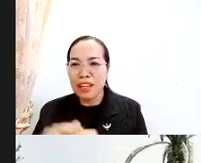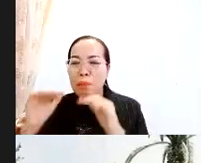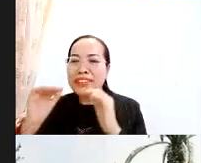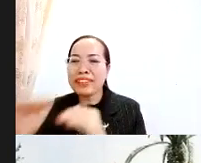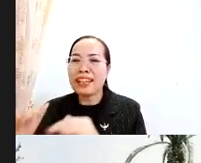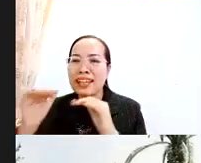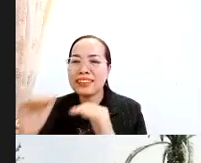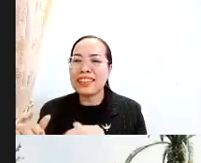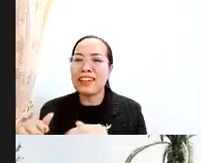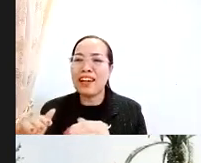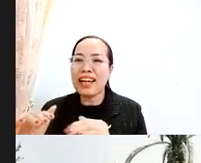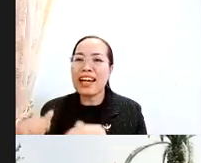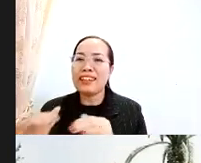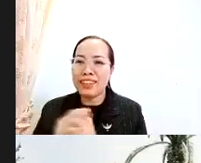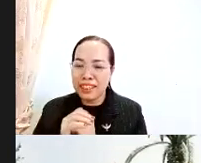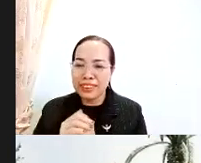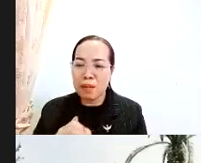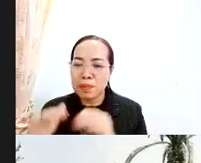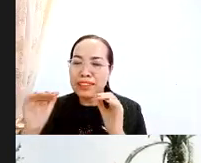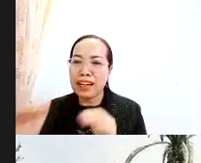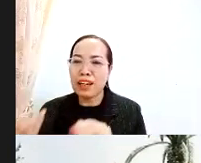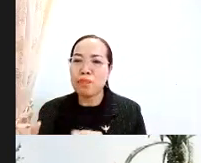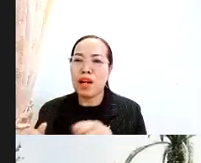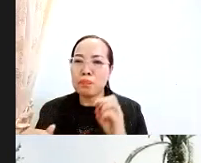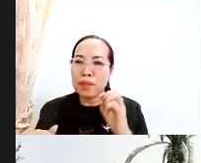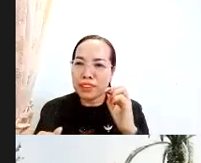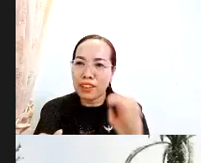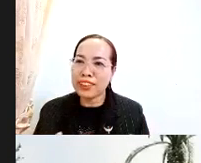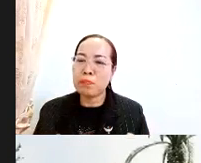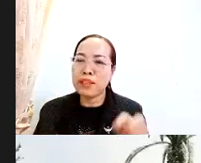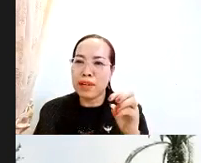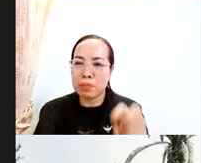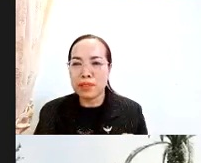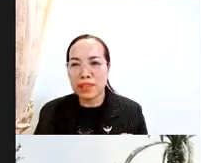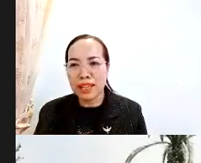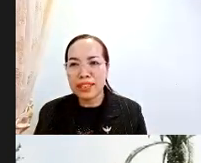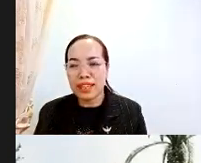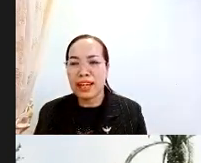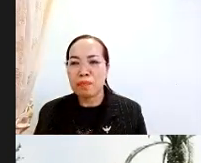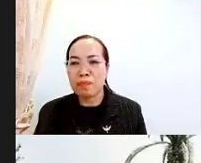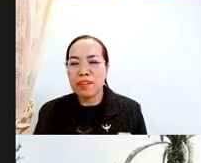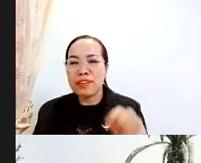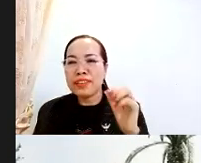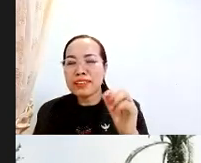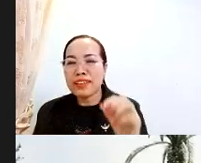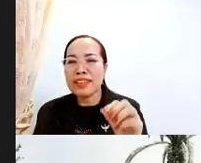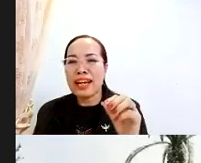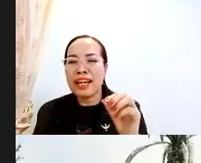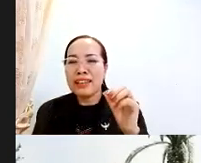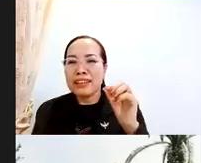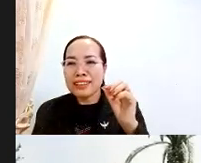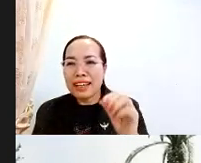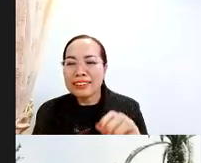tề miên ca tăng chất đại rồi tệ chả biết tha cầm nọc mình ta đo chi kìm ban kìm tế chả dương trời